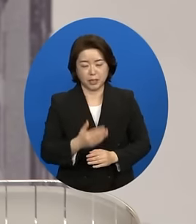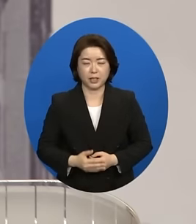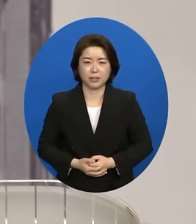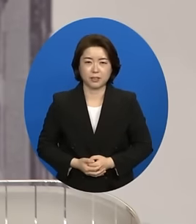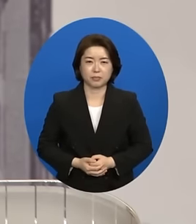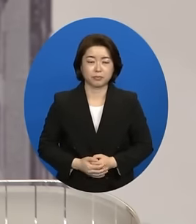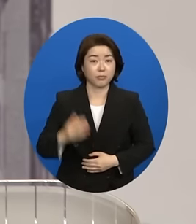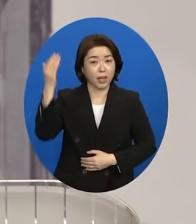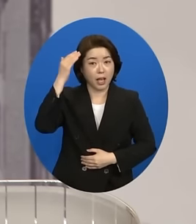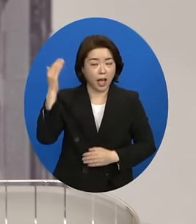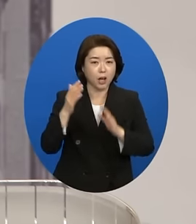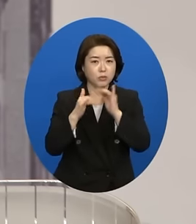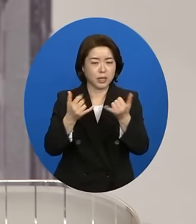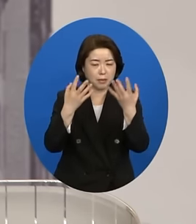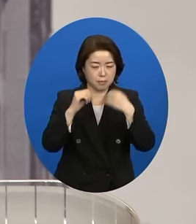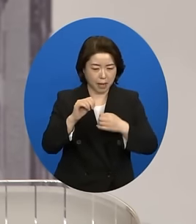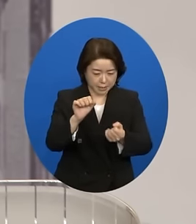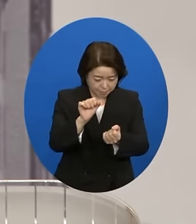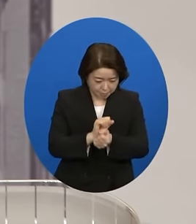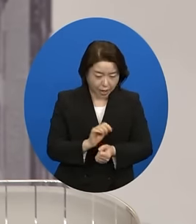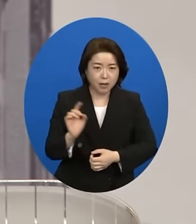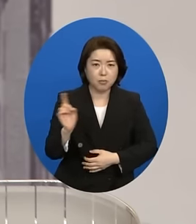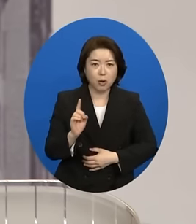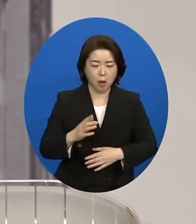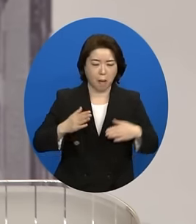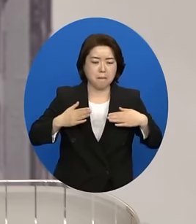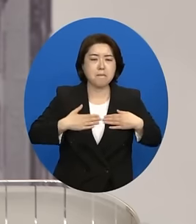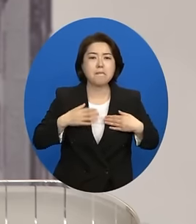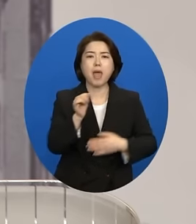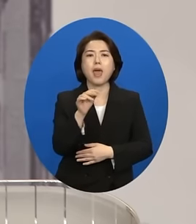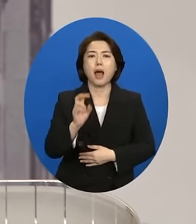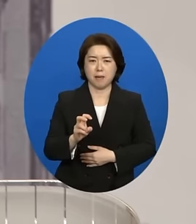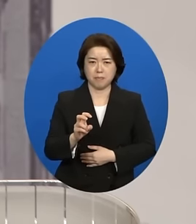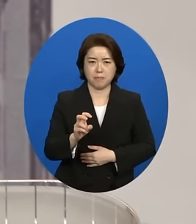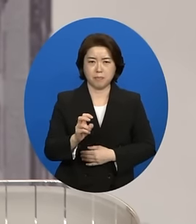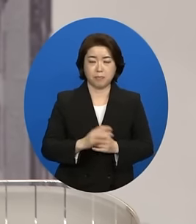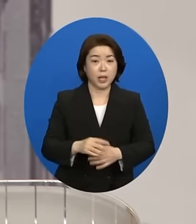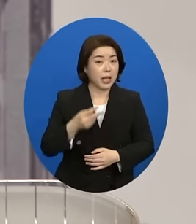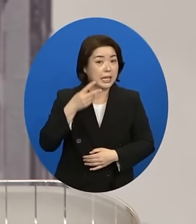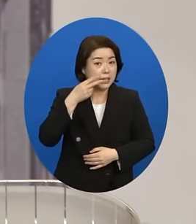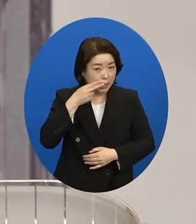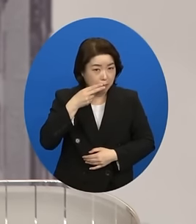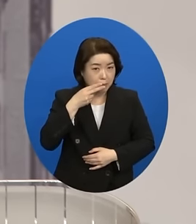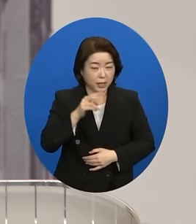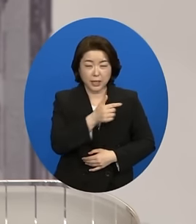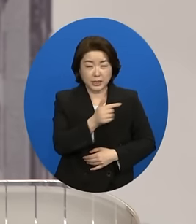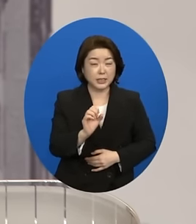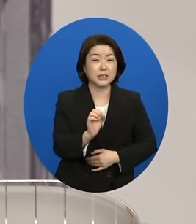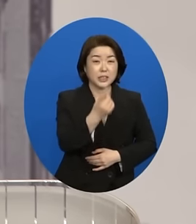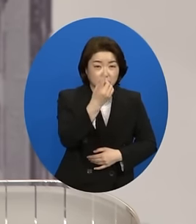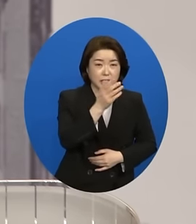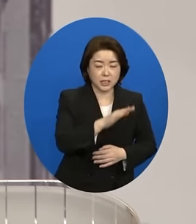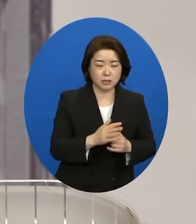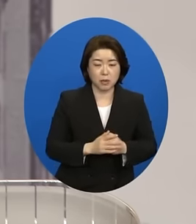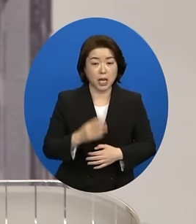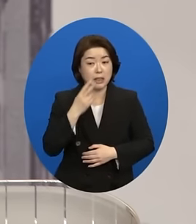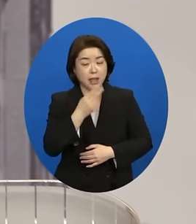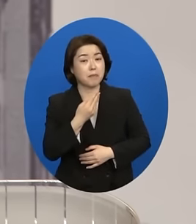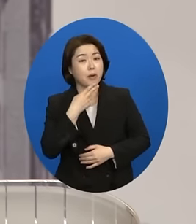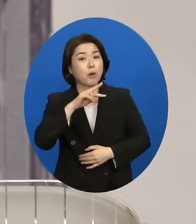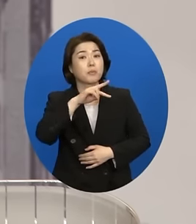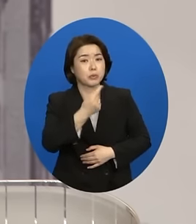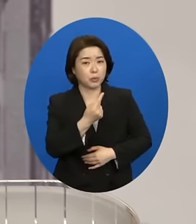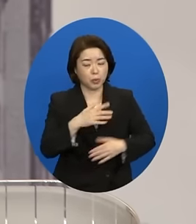걸리는 암이 뭐라고요? 폐암이라고. 근데 물론 이제 그 담배가 가장 큰 원인이지만 꼭 담배를 안 펴도 걸리는 경우가 꽤